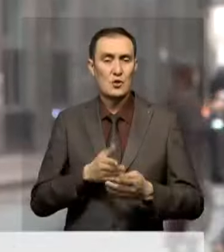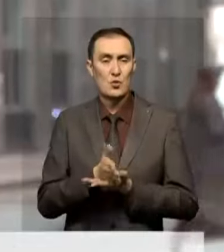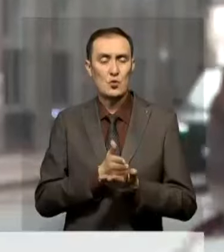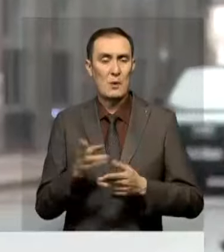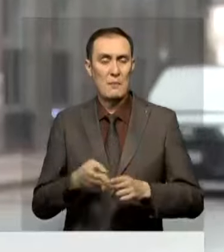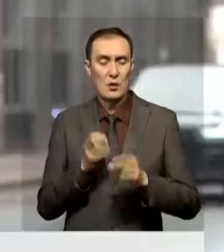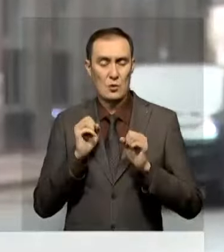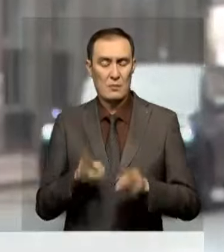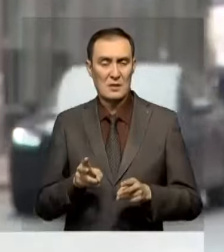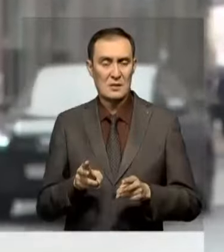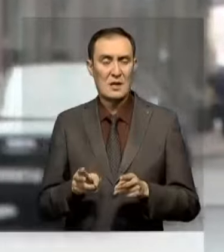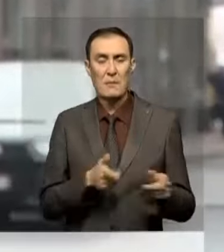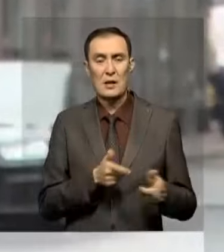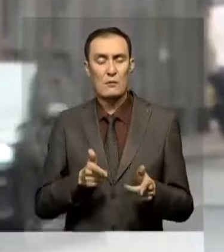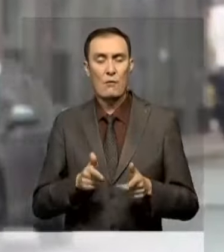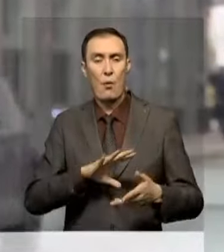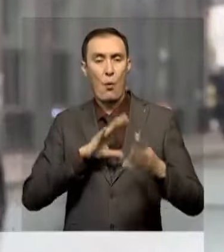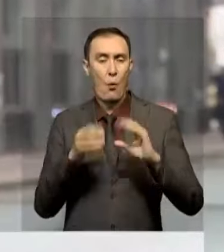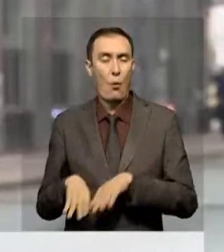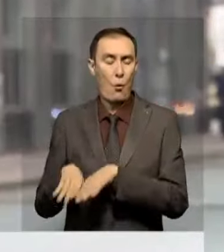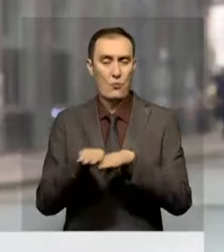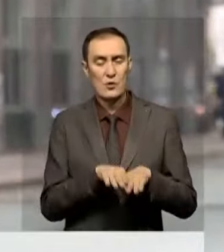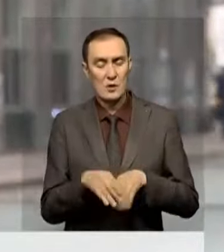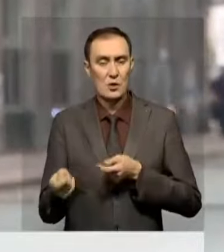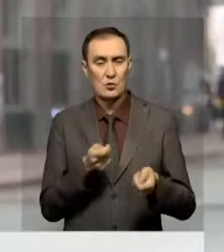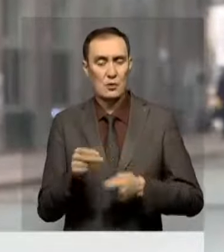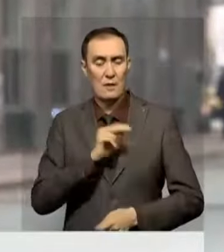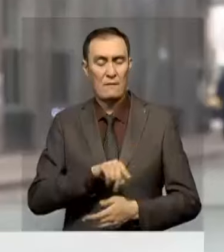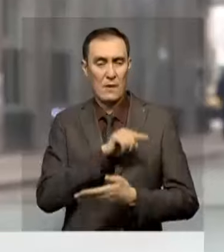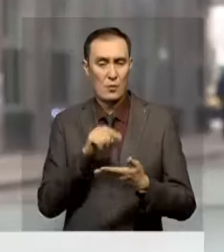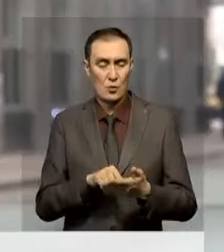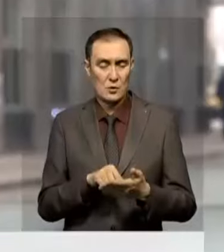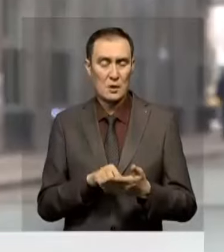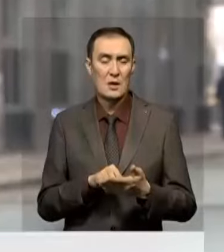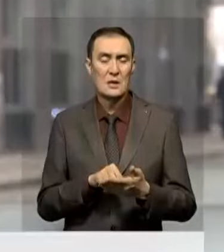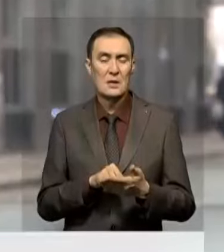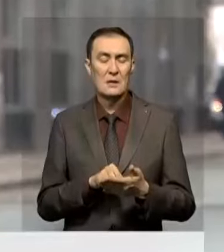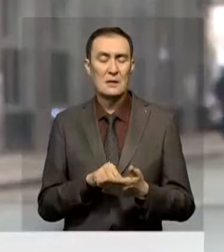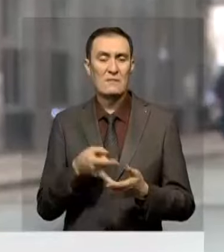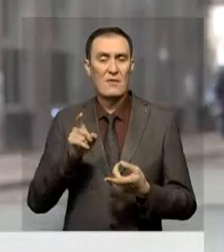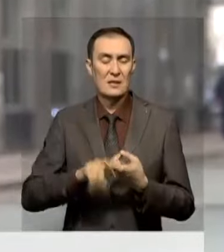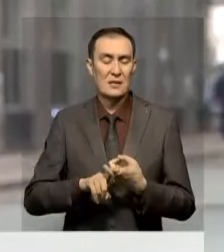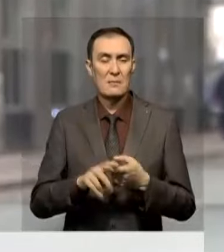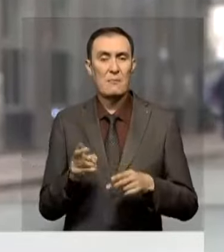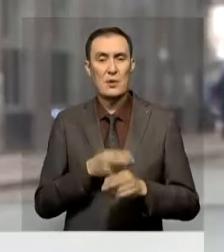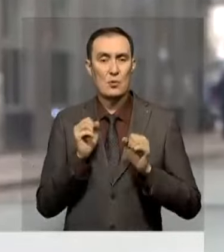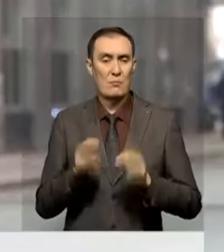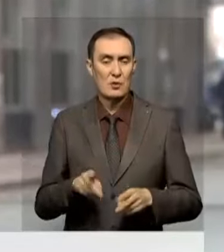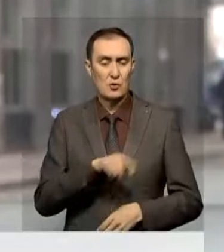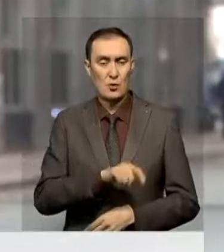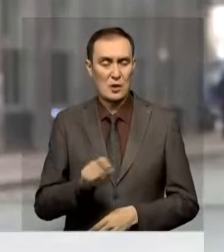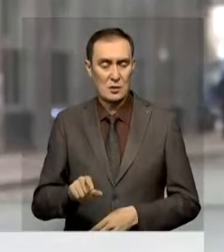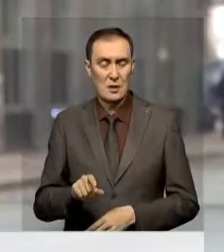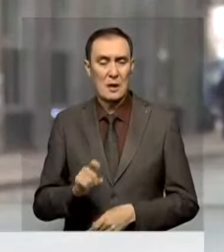безопасности. Вырабатываются общие координационные вопросы, связанные как, собственно, с безопасностью граждан, борьбы